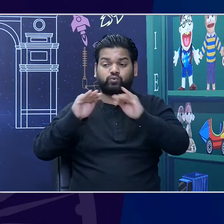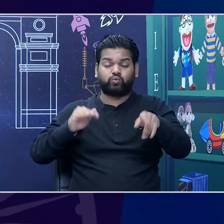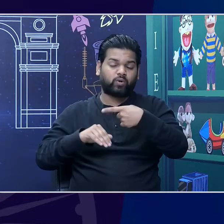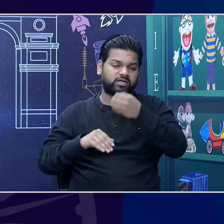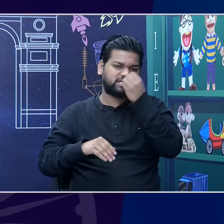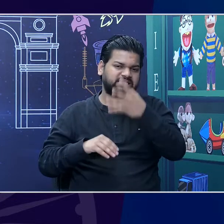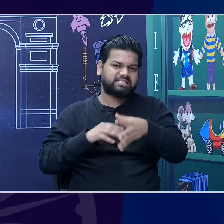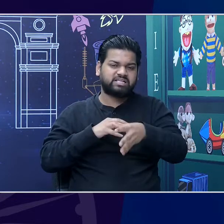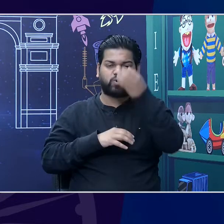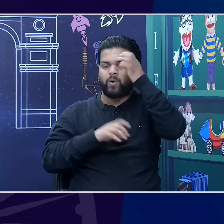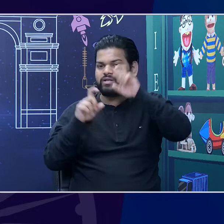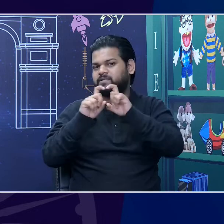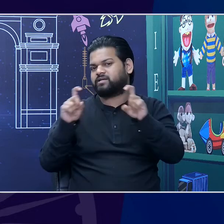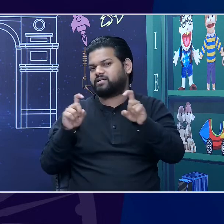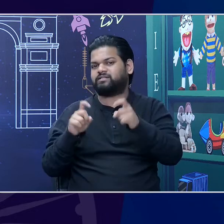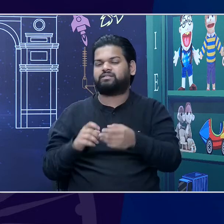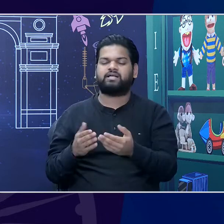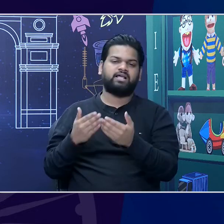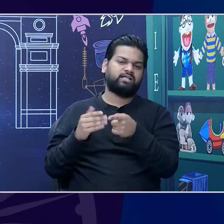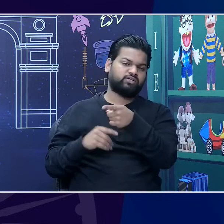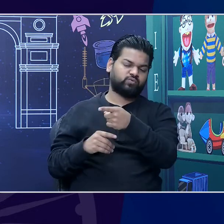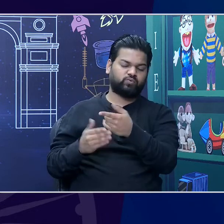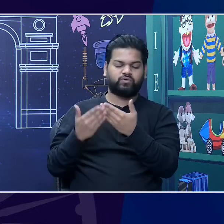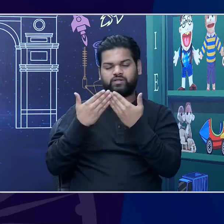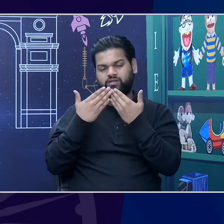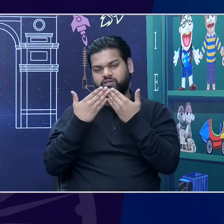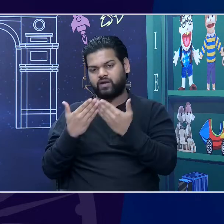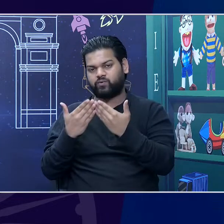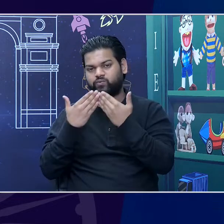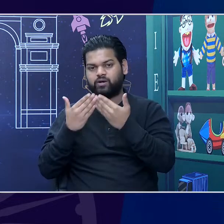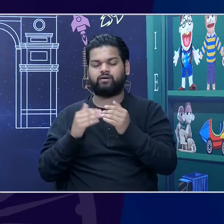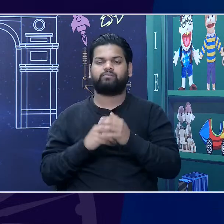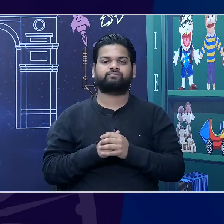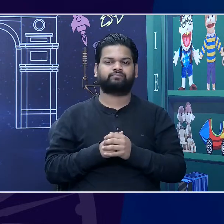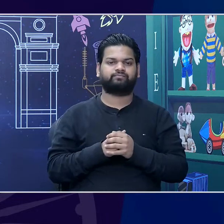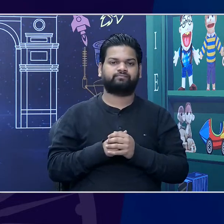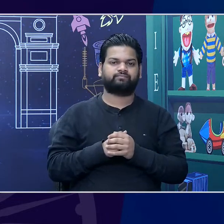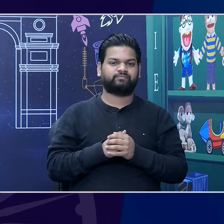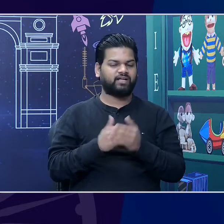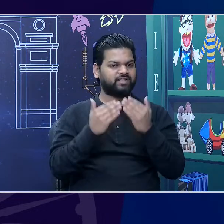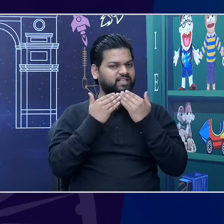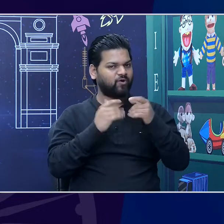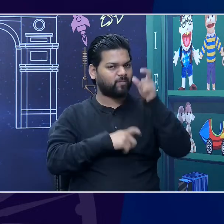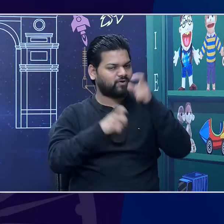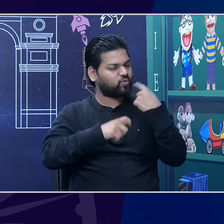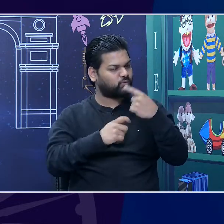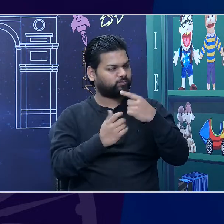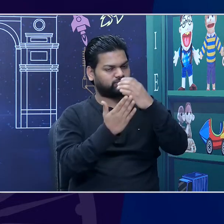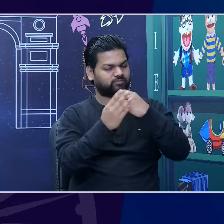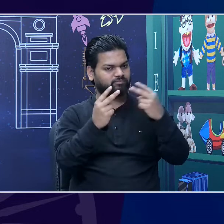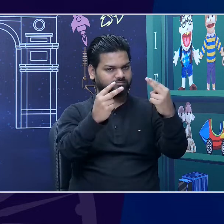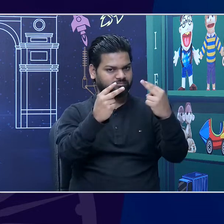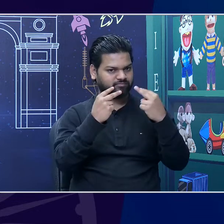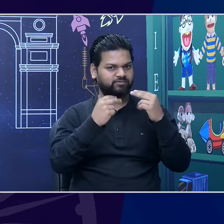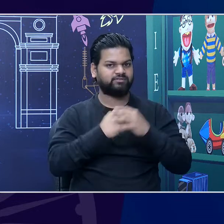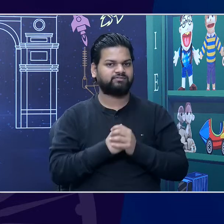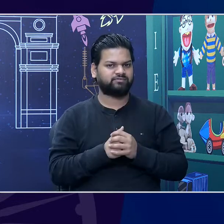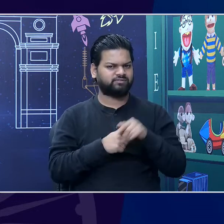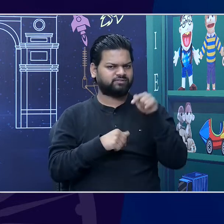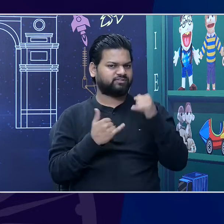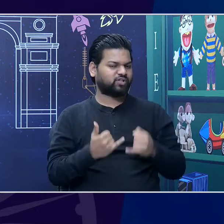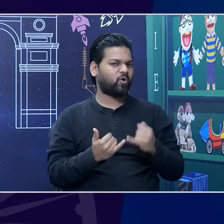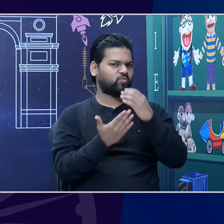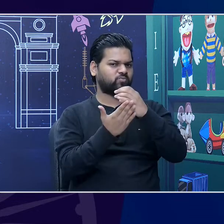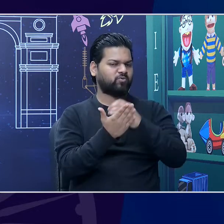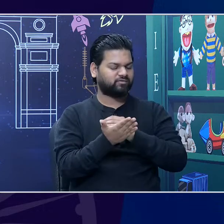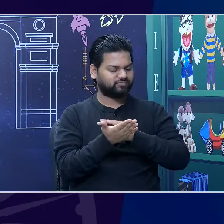सकते हैं। तो मैम आपका बहुत बहुत शुक्रिया, थैंक यू सो मच मैम। थैंक यू व्यूअर्स। So dear students and learners, it's time to